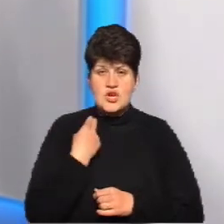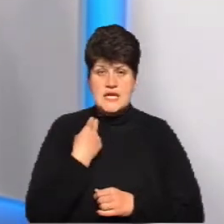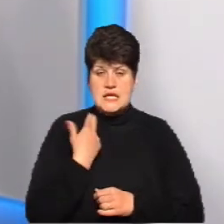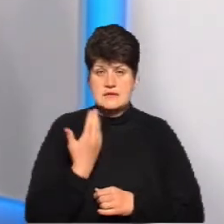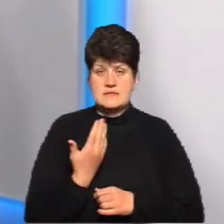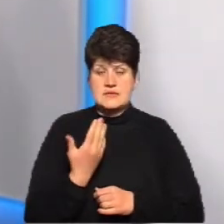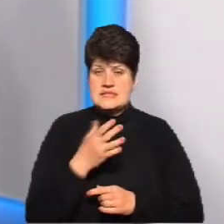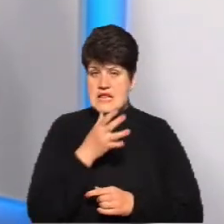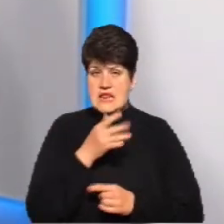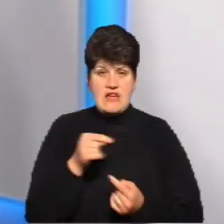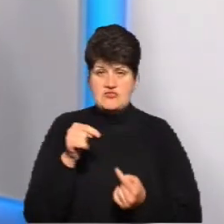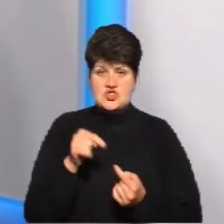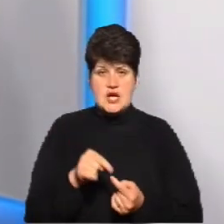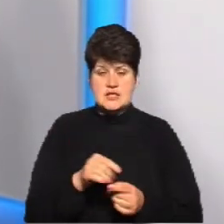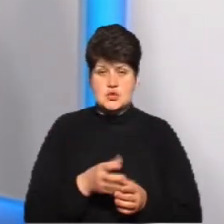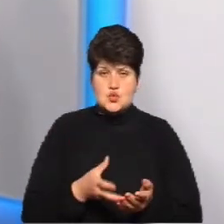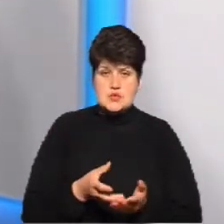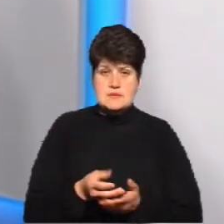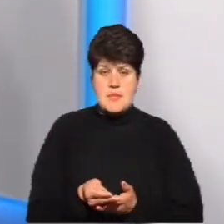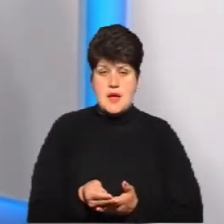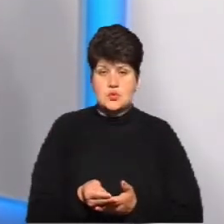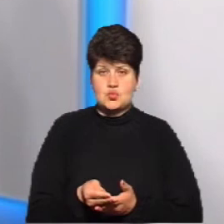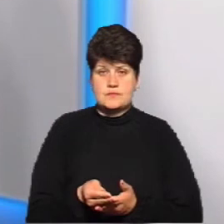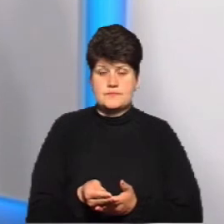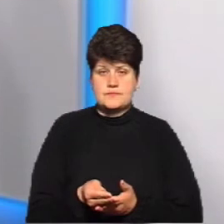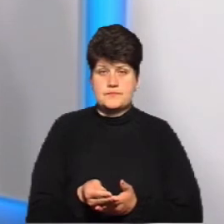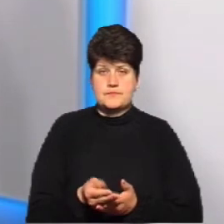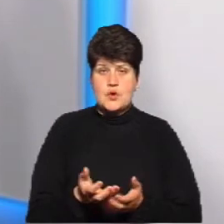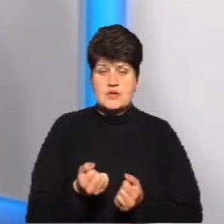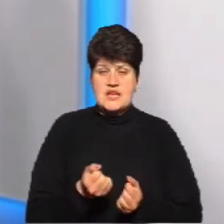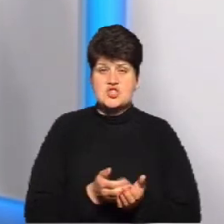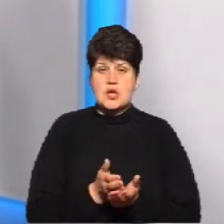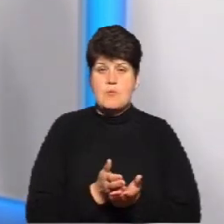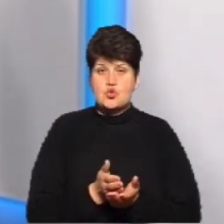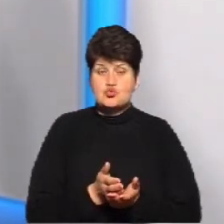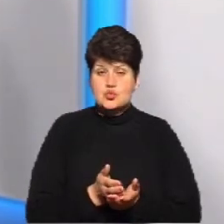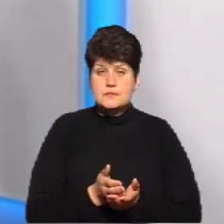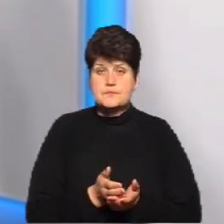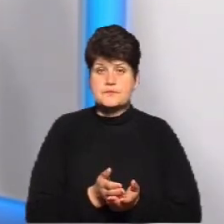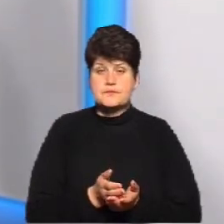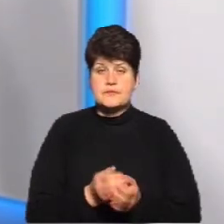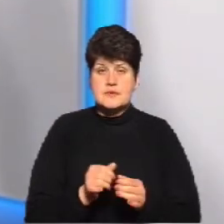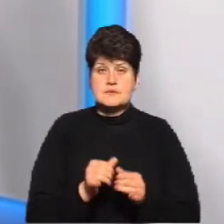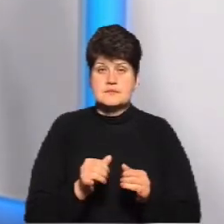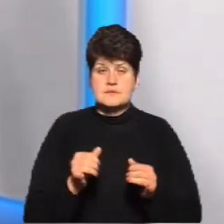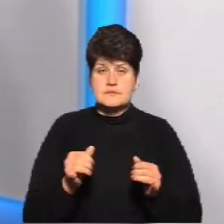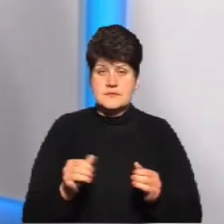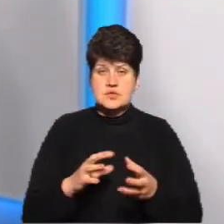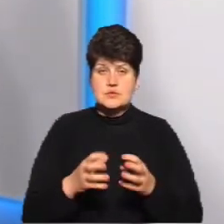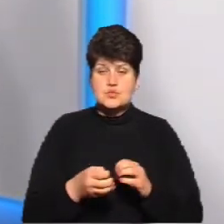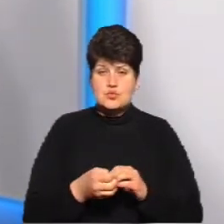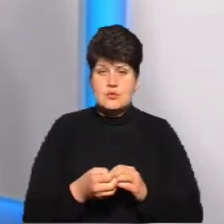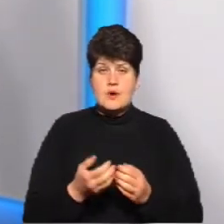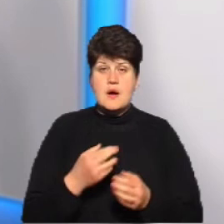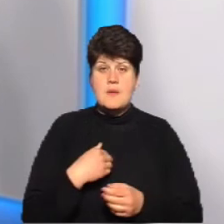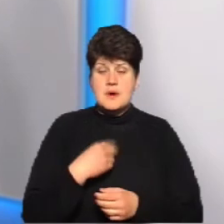невчасну сплату одержаних послуг. І зросла сума. Але як ми бачимо,